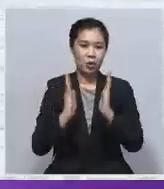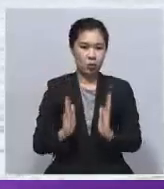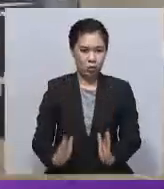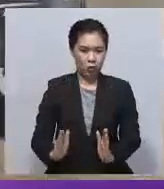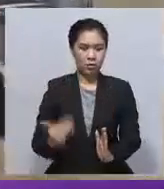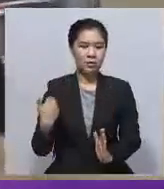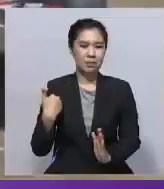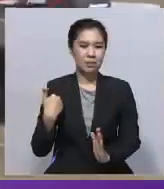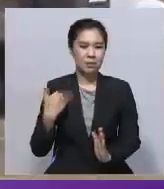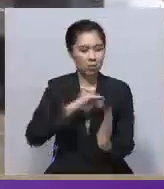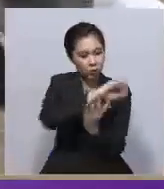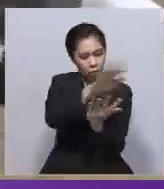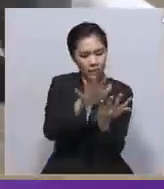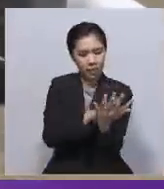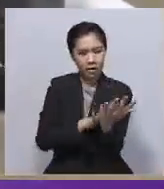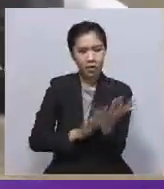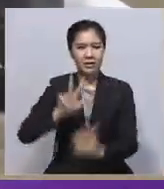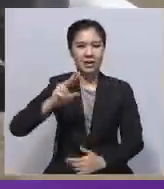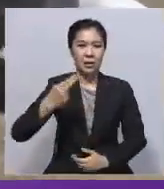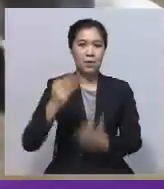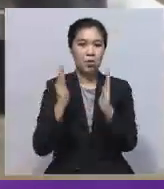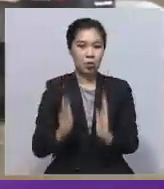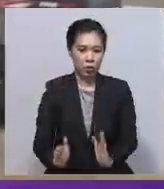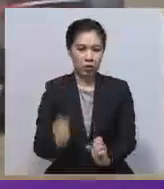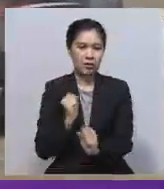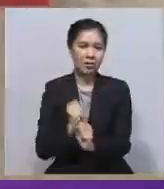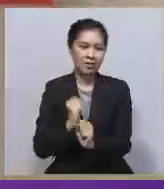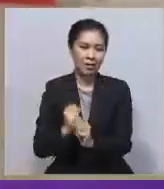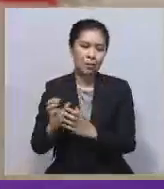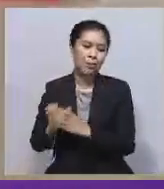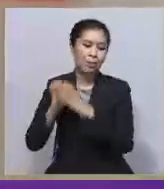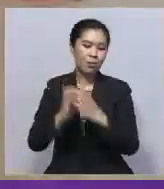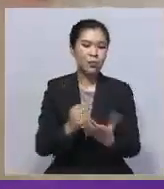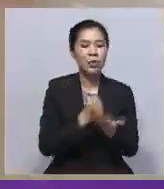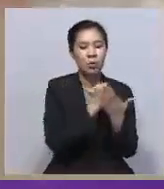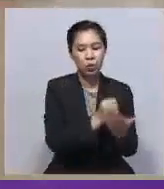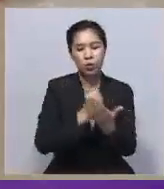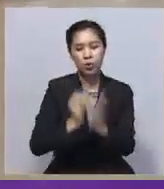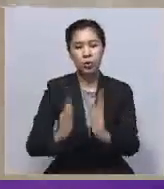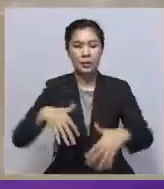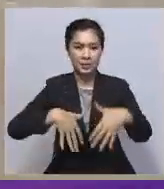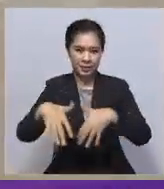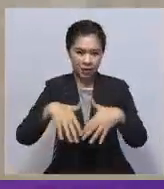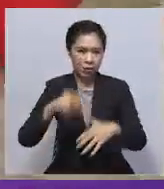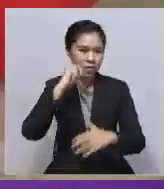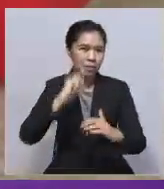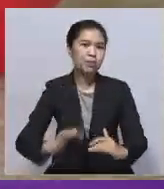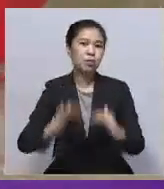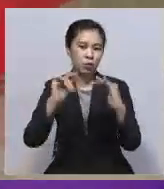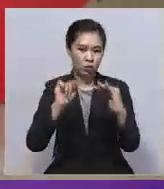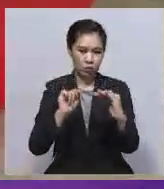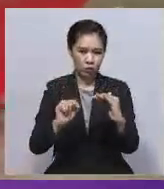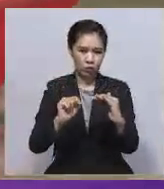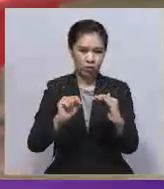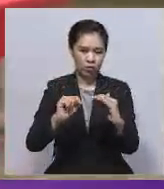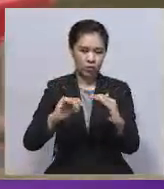ประเทศประมาณ 30,000 กว่าคนที่จะสามารถดำเนินการโยกกำลังพลเข้ามาช่วยเหลือประชาชนที่ประสบน้ำท่วมได้จนกว่าจ